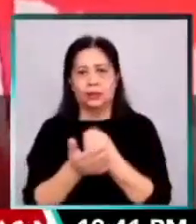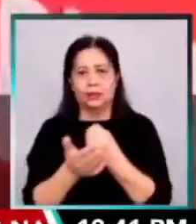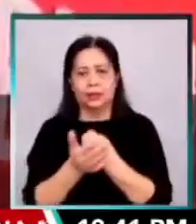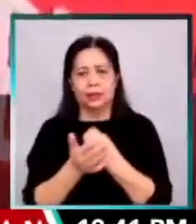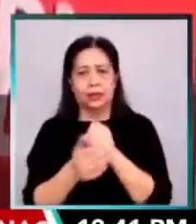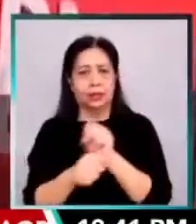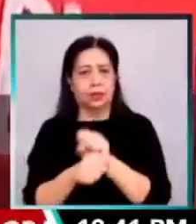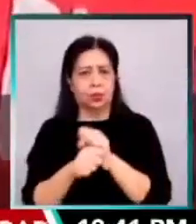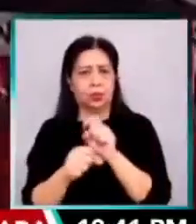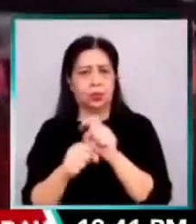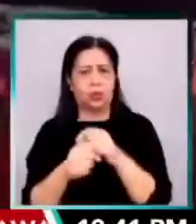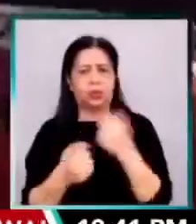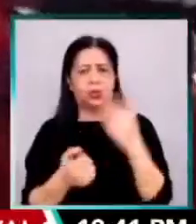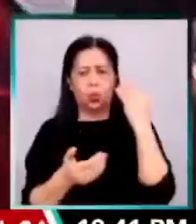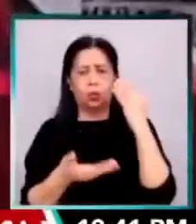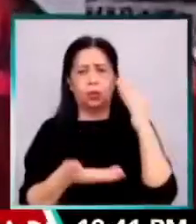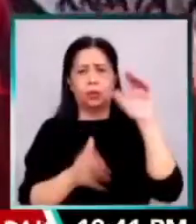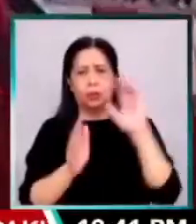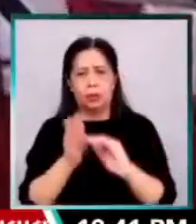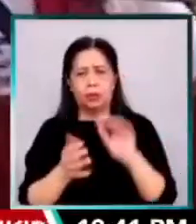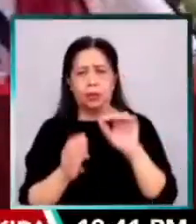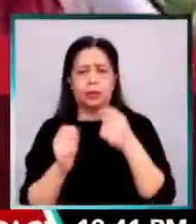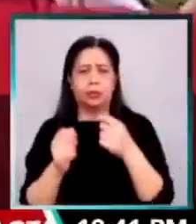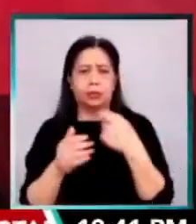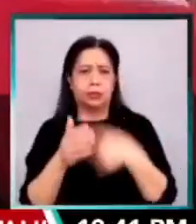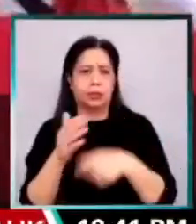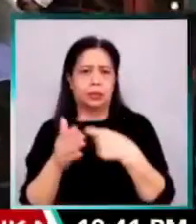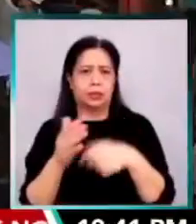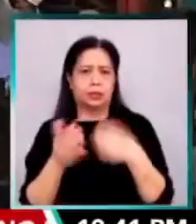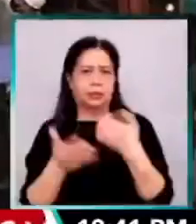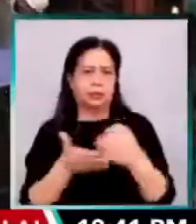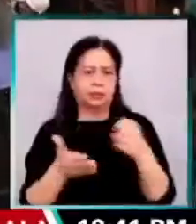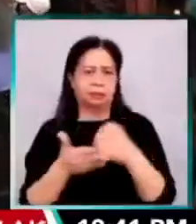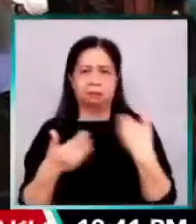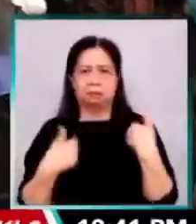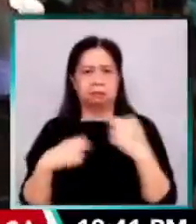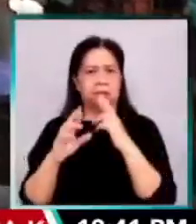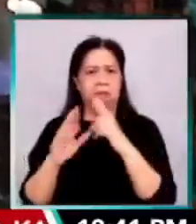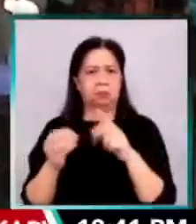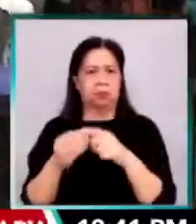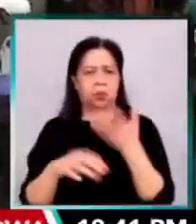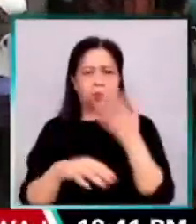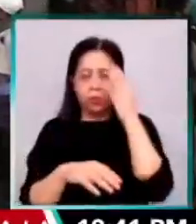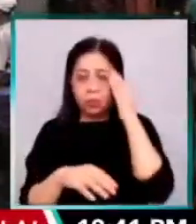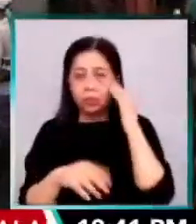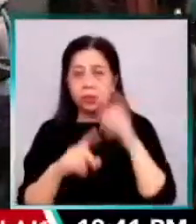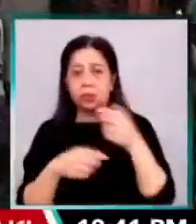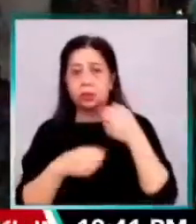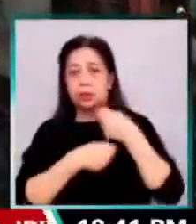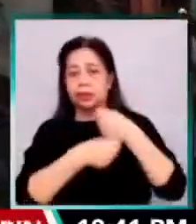ang presyo ng mga bilihin. Wala pang tugon ng Malacañang sa mga hiling ng nag-rally.